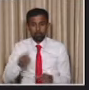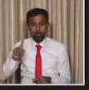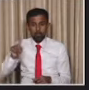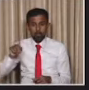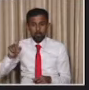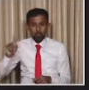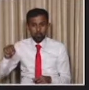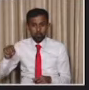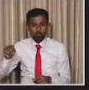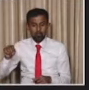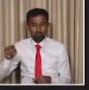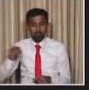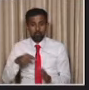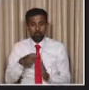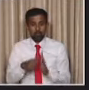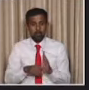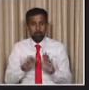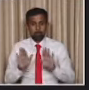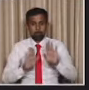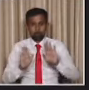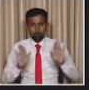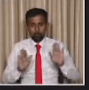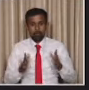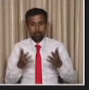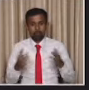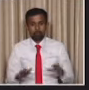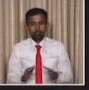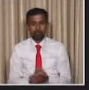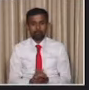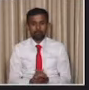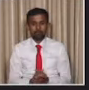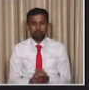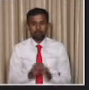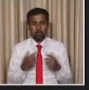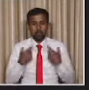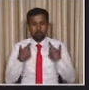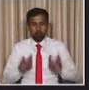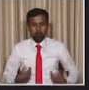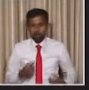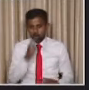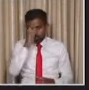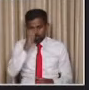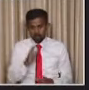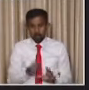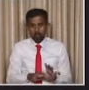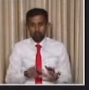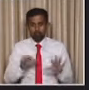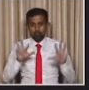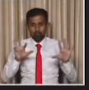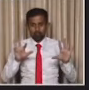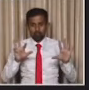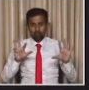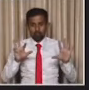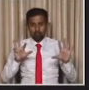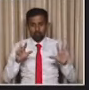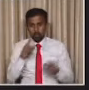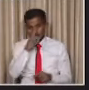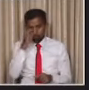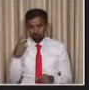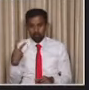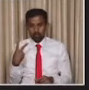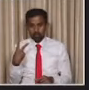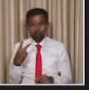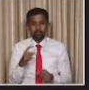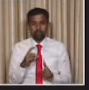11k Merata palne kala tibenawa Mahinda Rajapaksa metuma urdu 9 maasa 2k